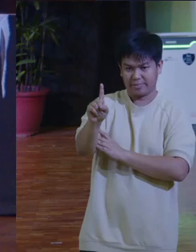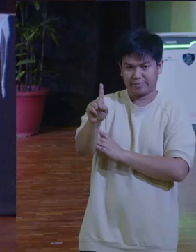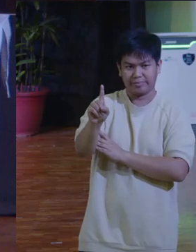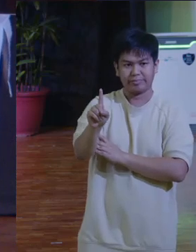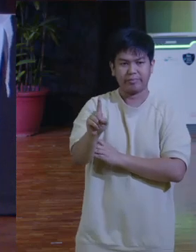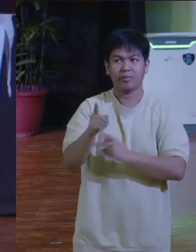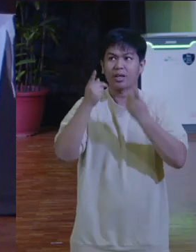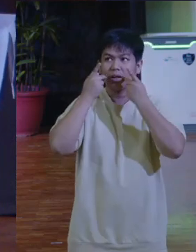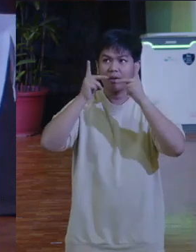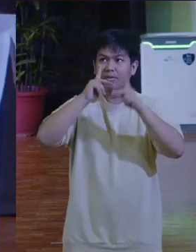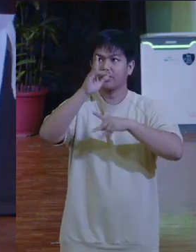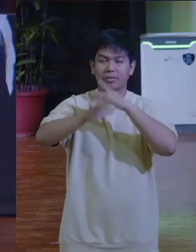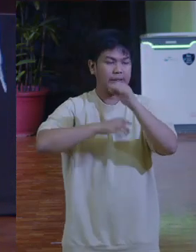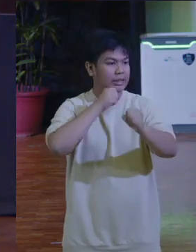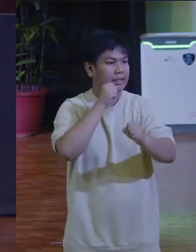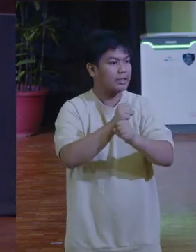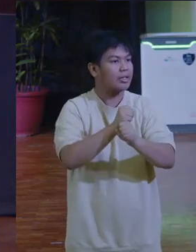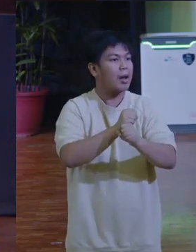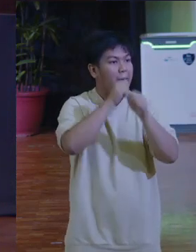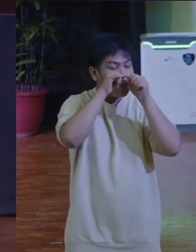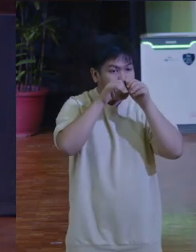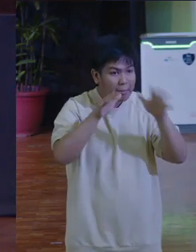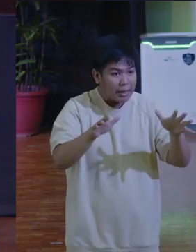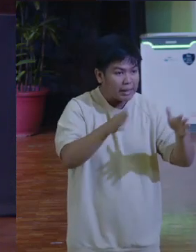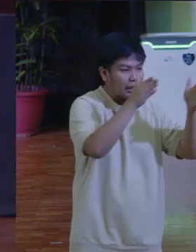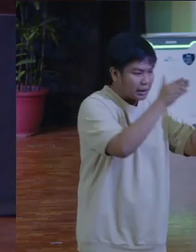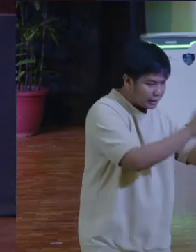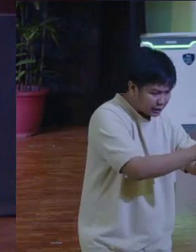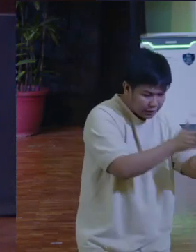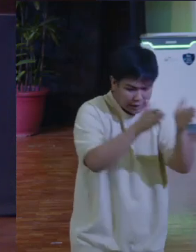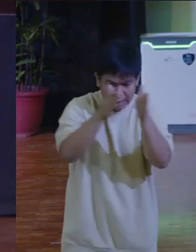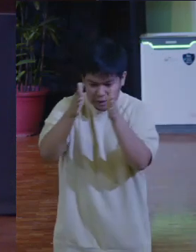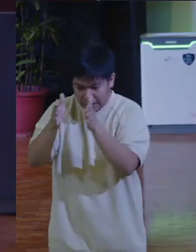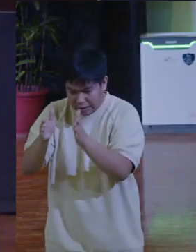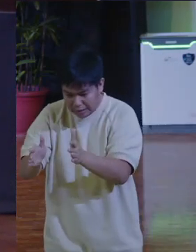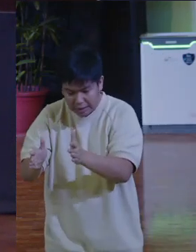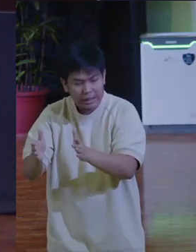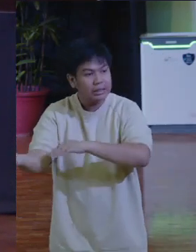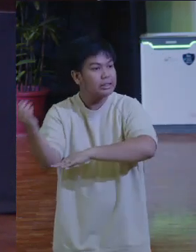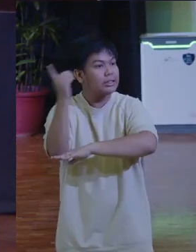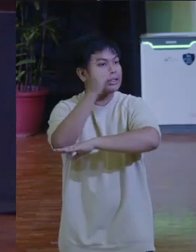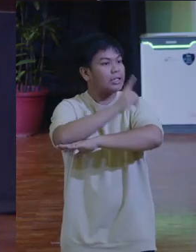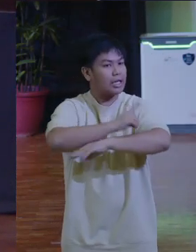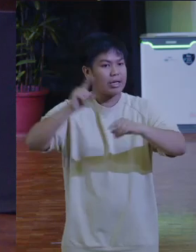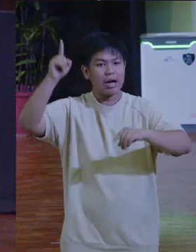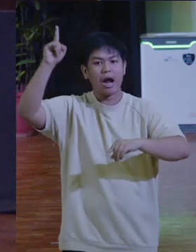To proclaim the year of the Lord's favor. Anong kasunod na punctuation mark?